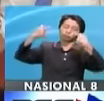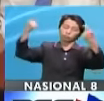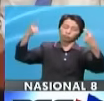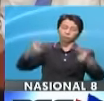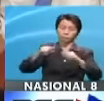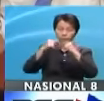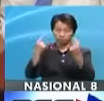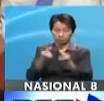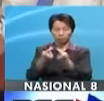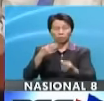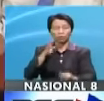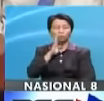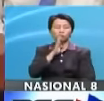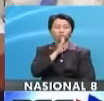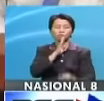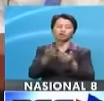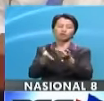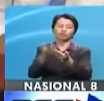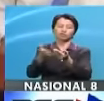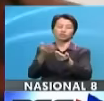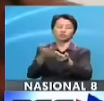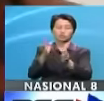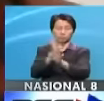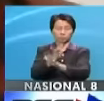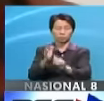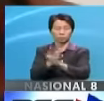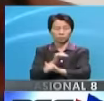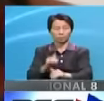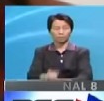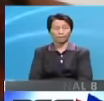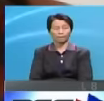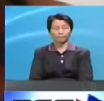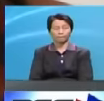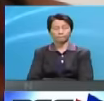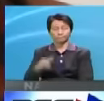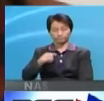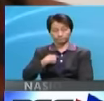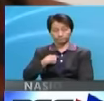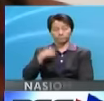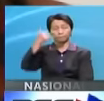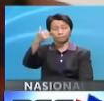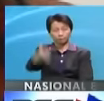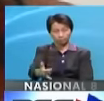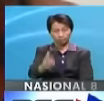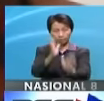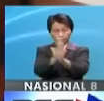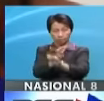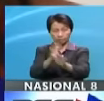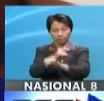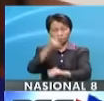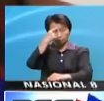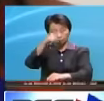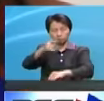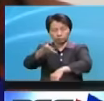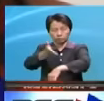pasukan Bujang Senang ini. So, I come here to try to